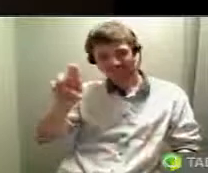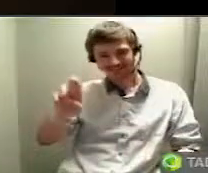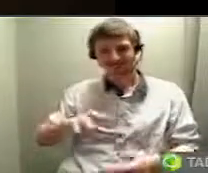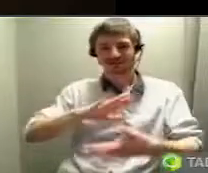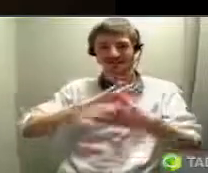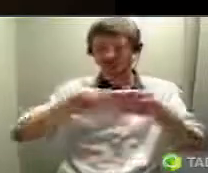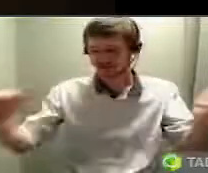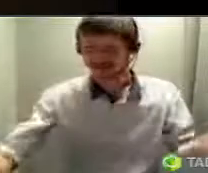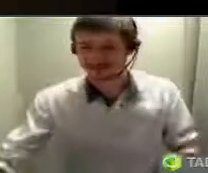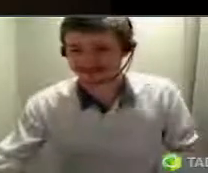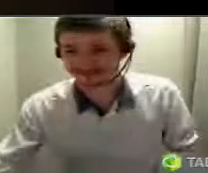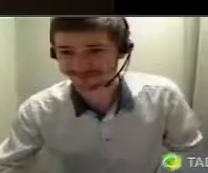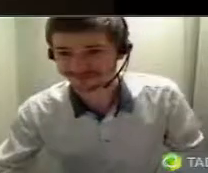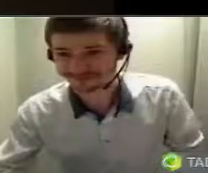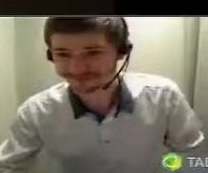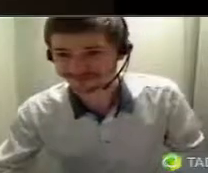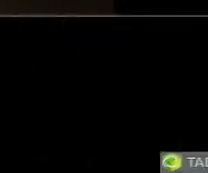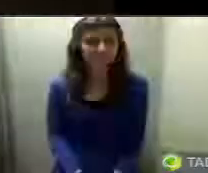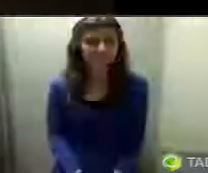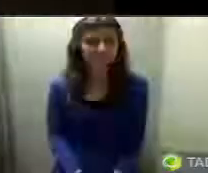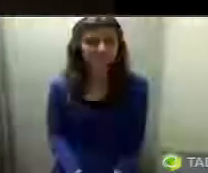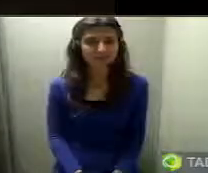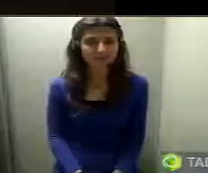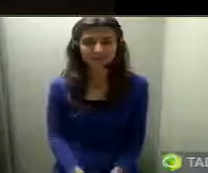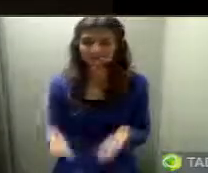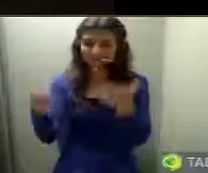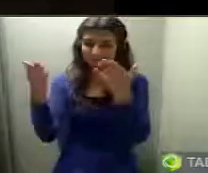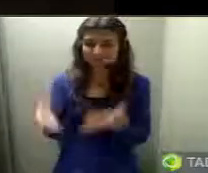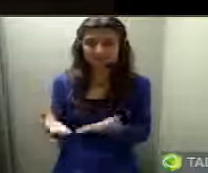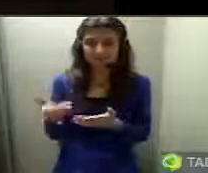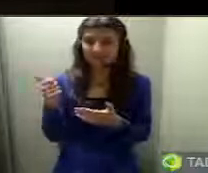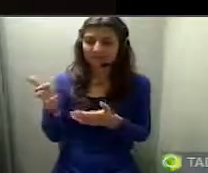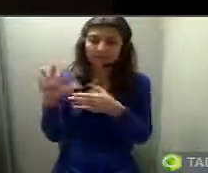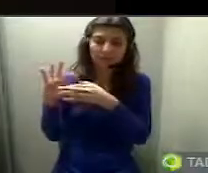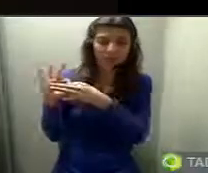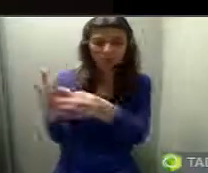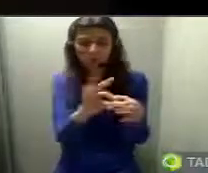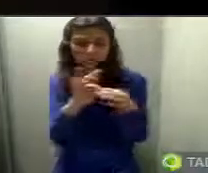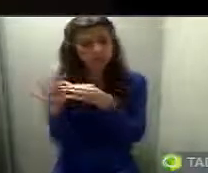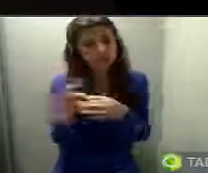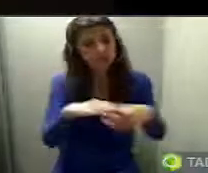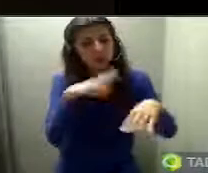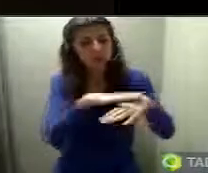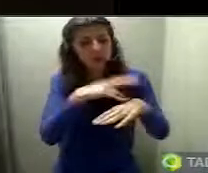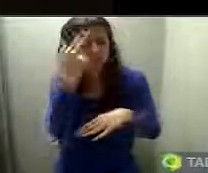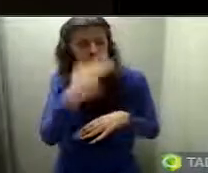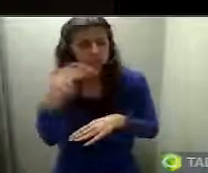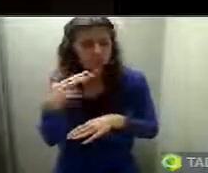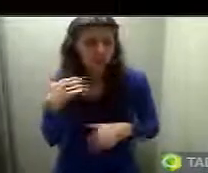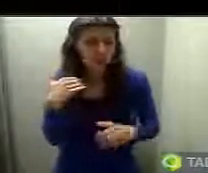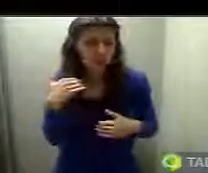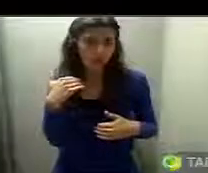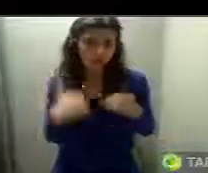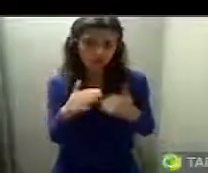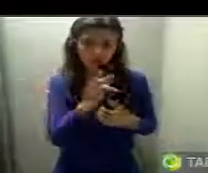scientifique des trophées de l'accessibilité et coordinatrice de l'ensemble des forums du Conseil national handicap. Je voulais